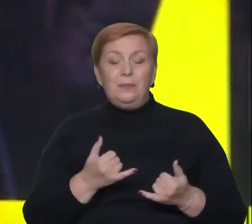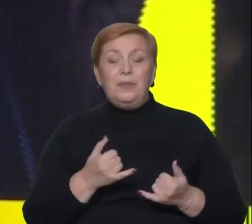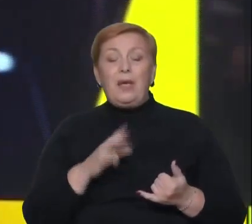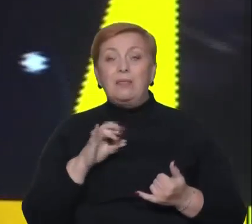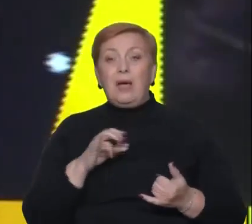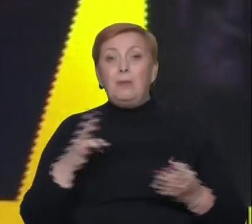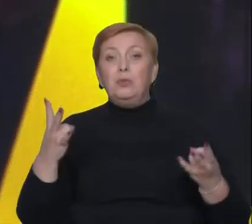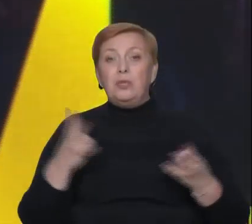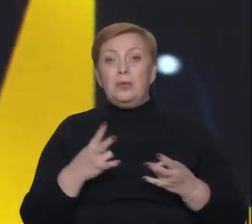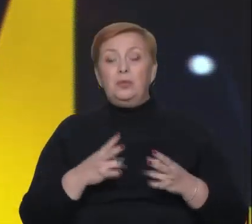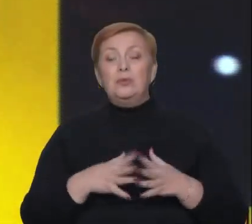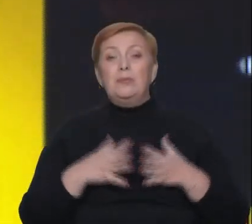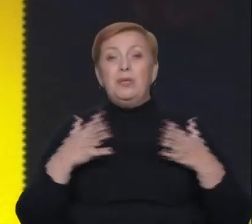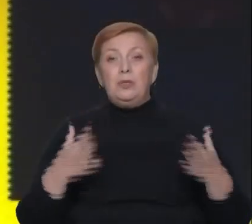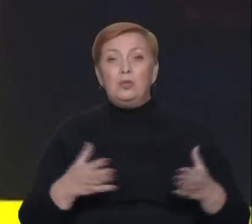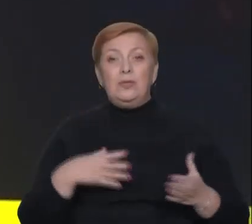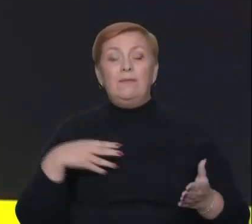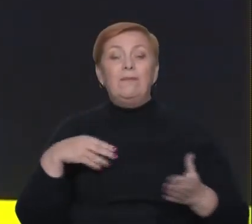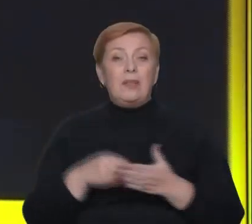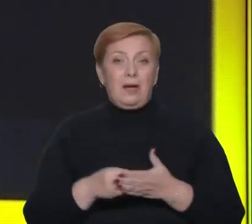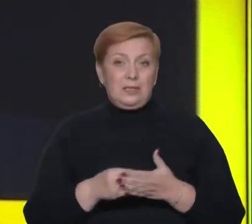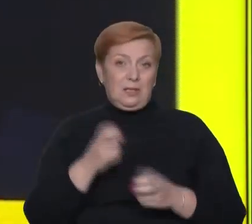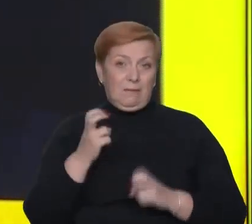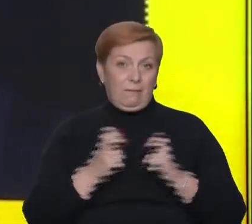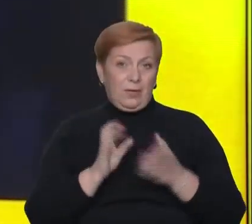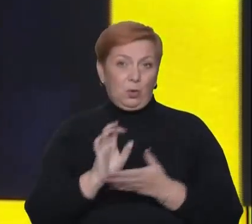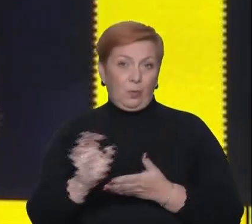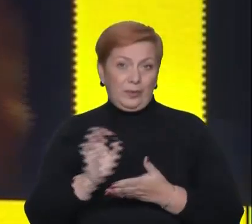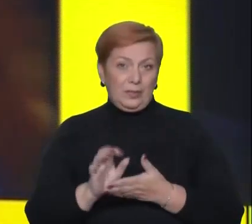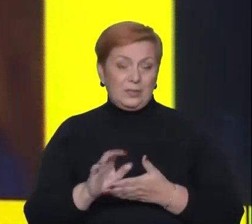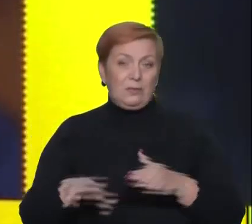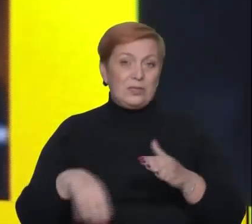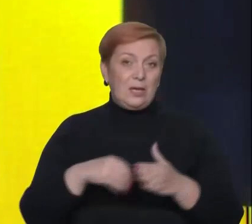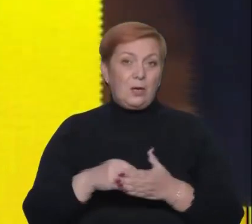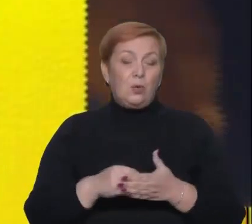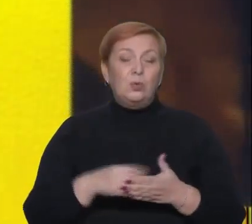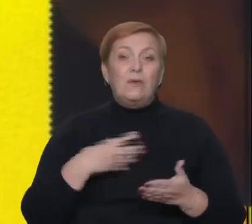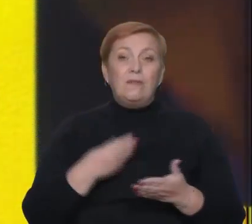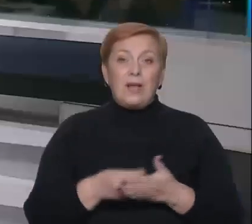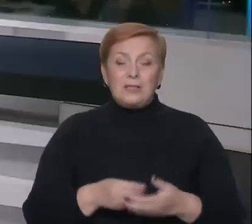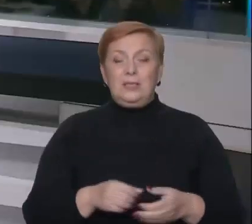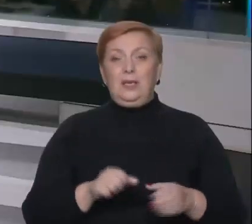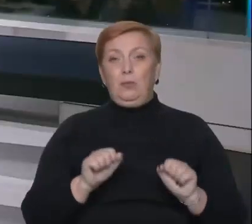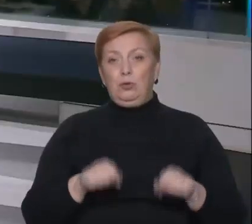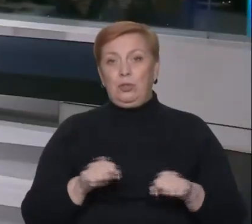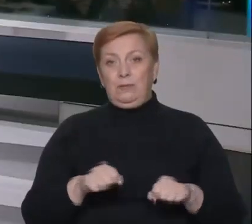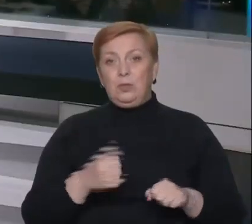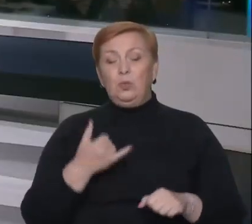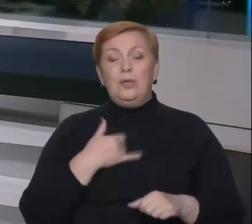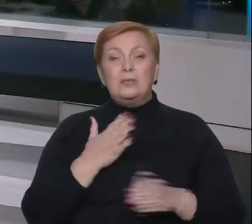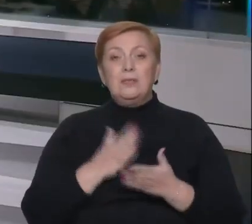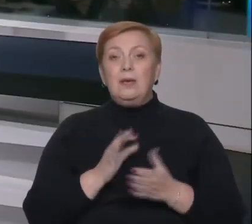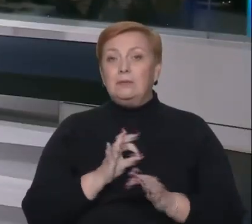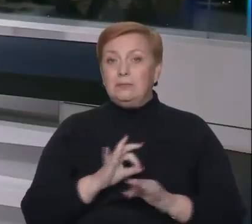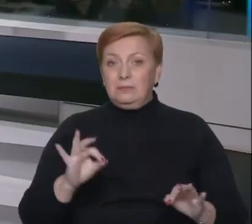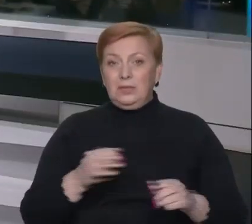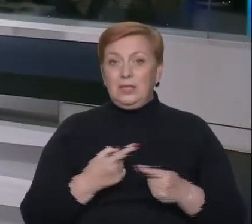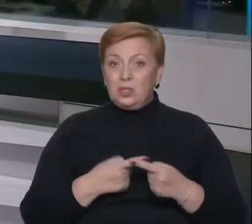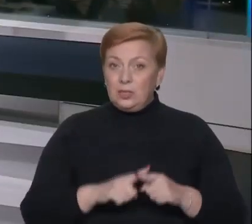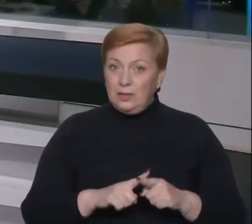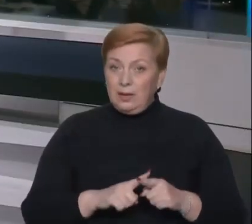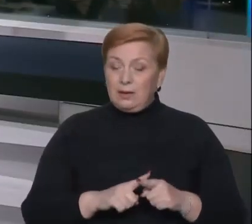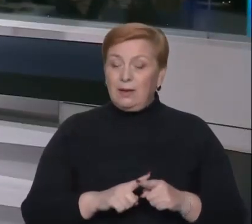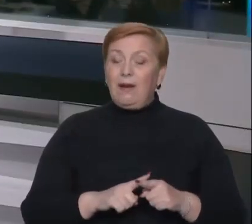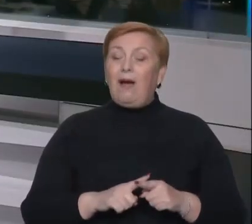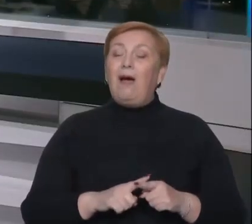власне виробництво за рахунок власних можливостей. У нас є можливості ці, у нас є гарні інженери, Щоправда, їх